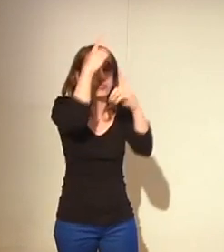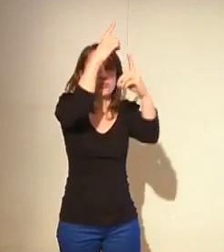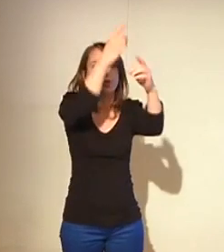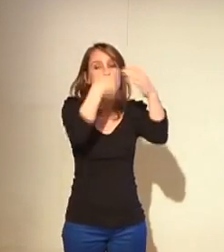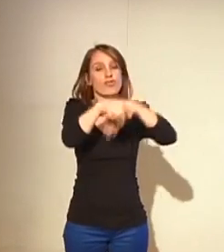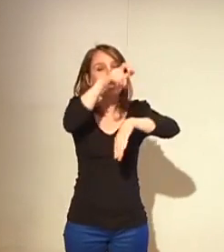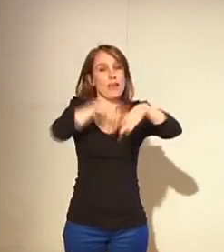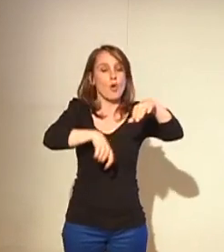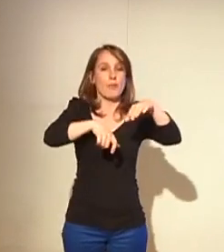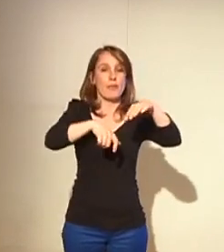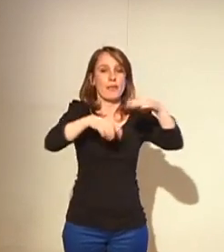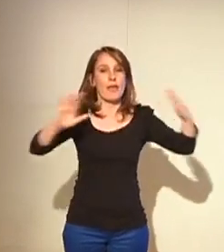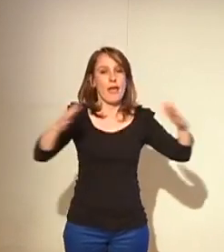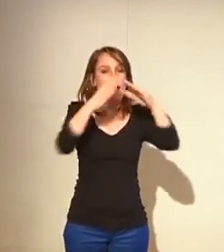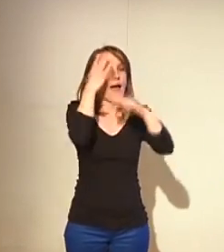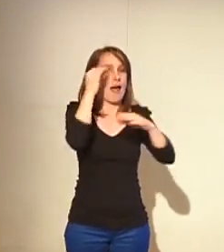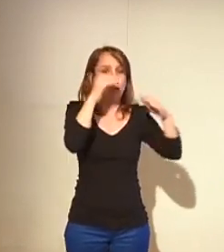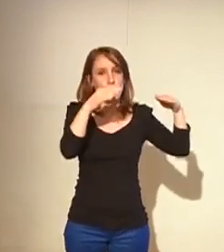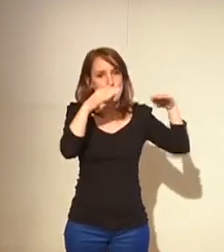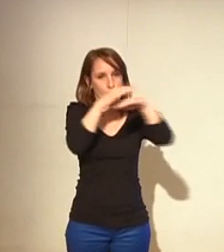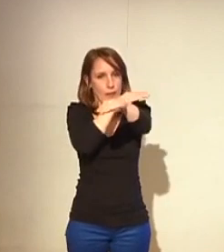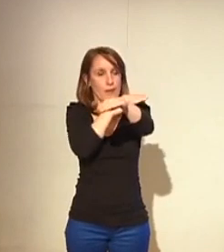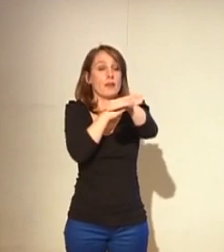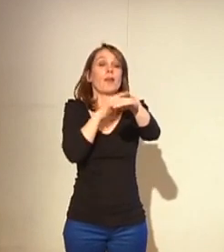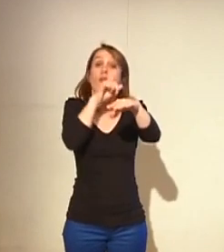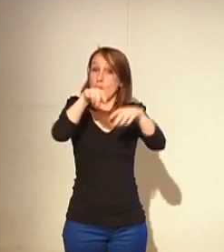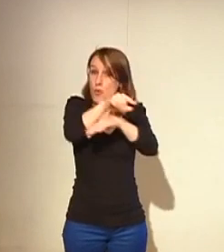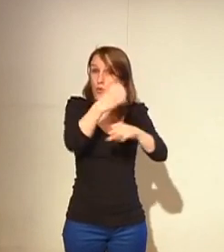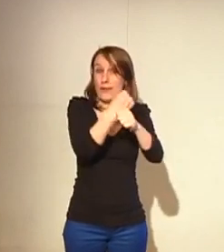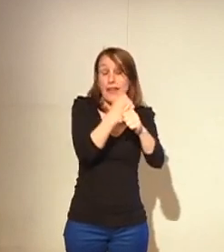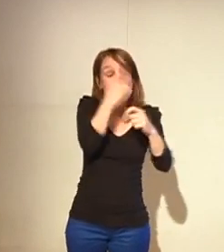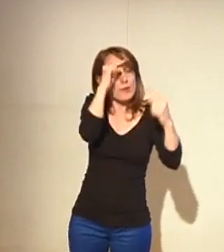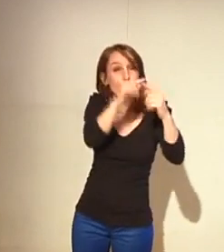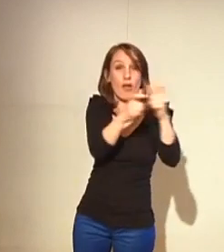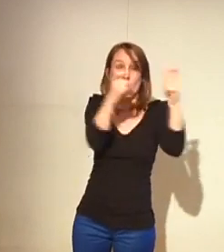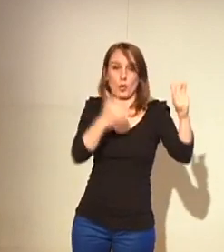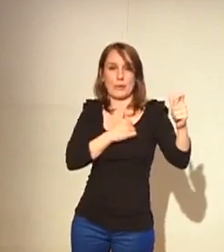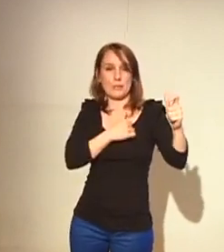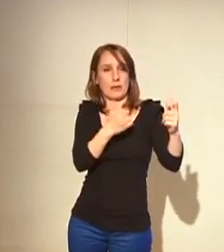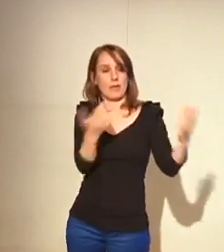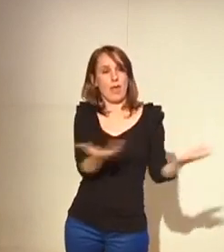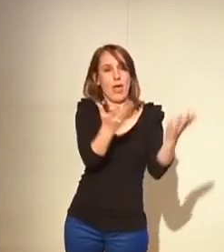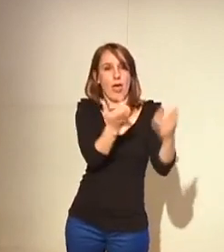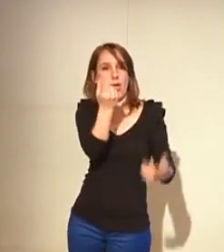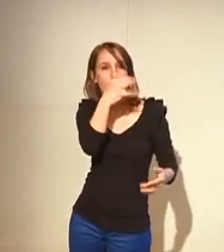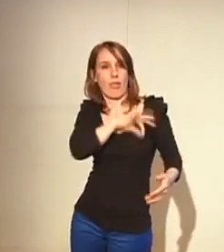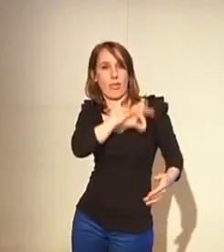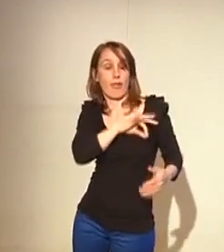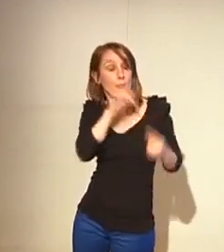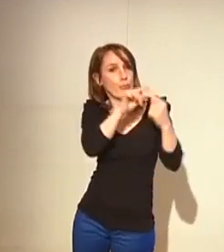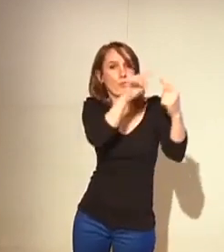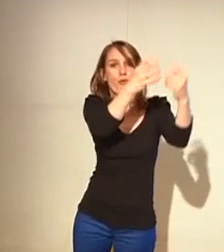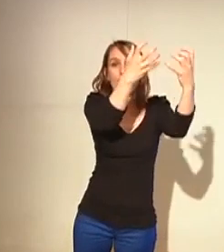qui n'est autre qu'un lobby qui effectivement travaille au bénéfice d'investisseurs privés qui seront directement intéressé si ce chantier a lieu un